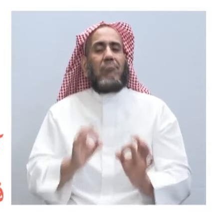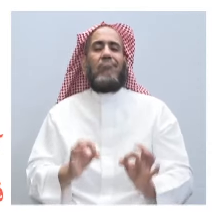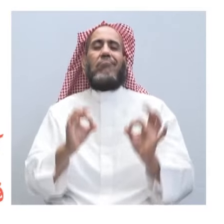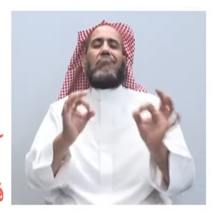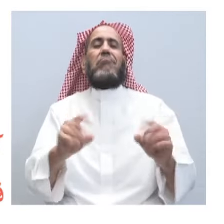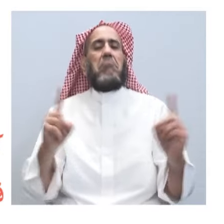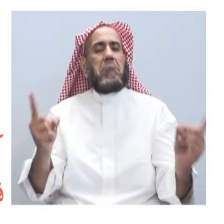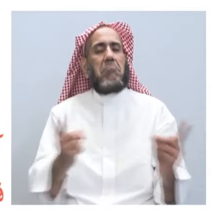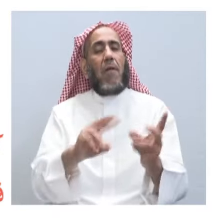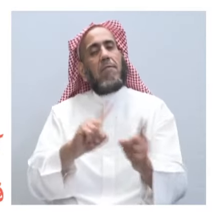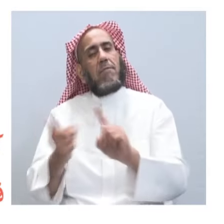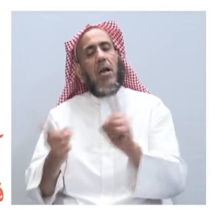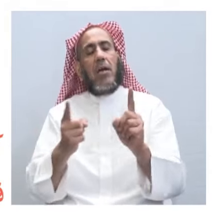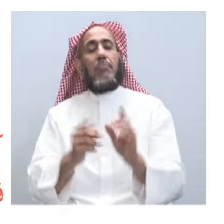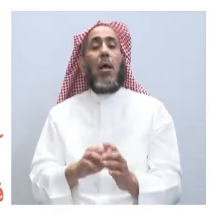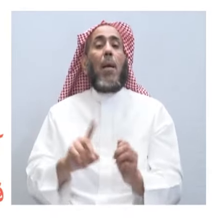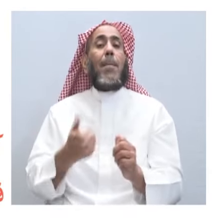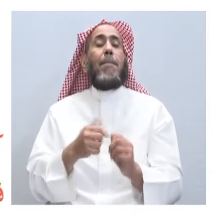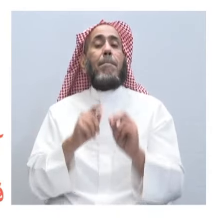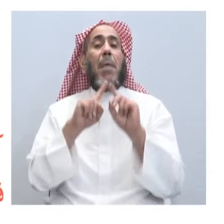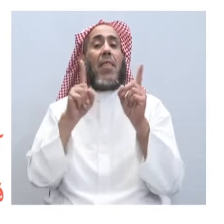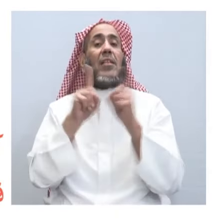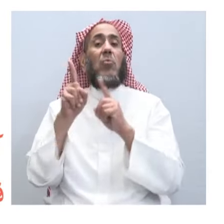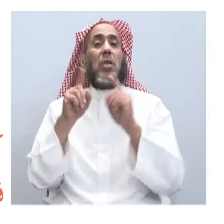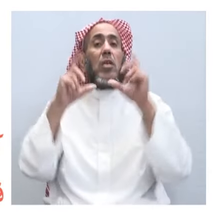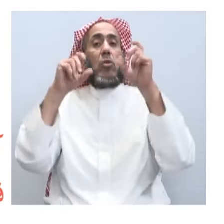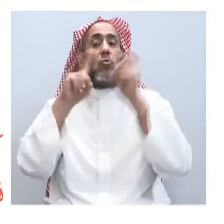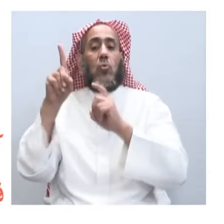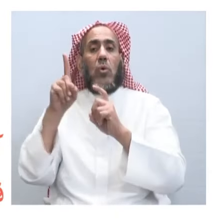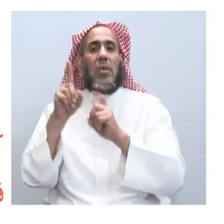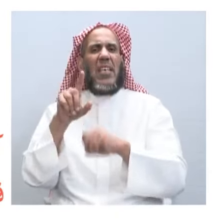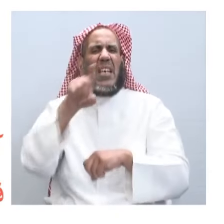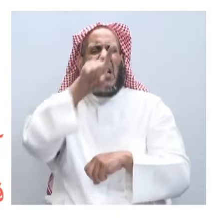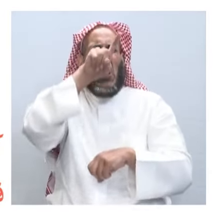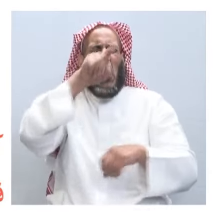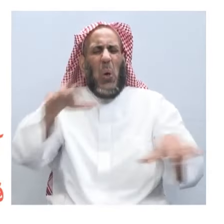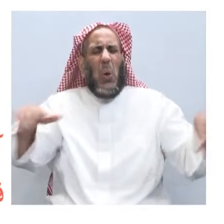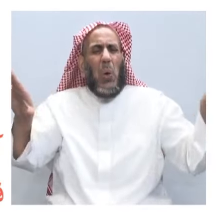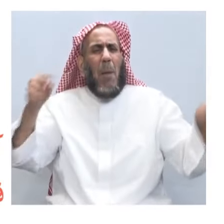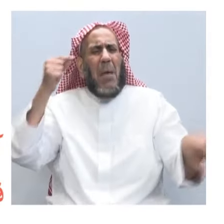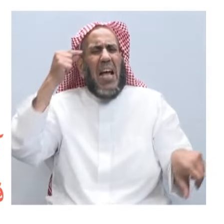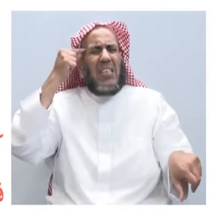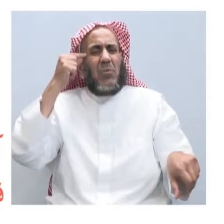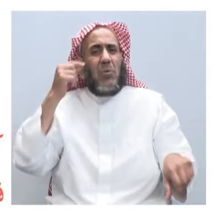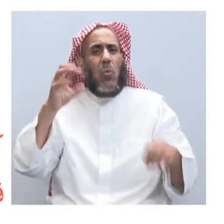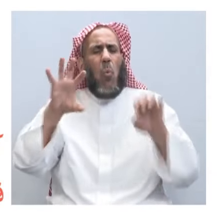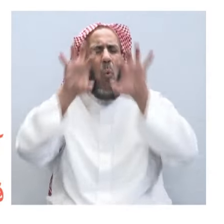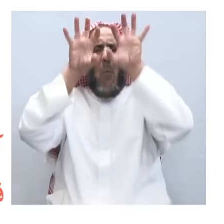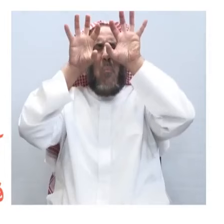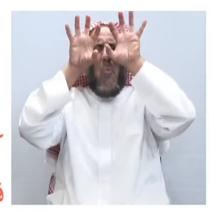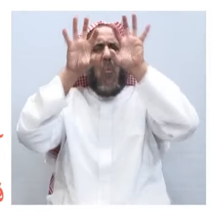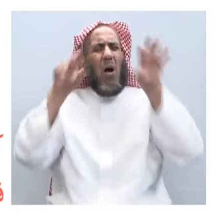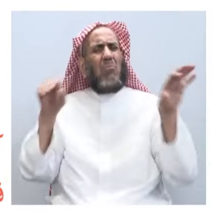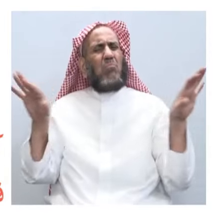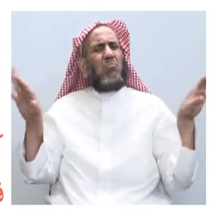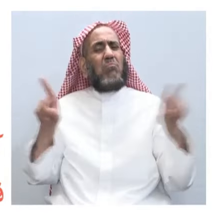الطبيعي بدايه ماذا ترون هذه الصوره غراب اسود وبومه الى الان